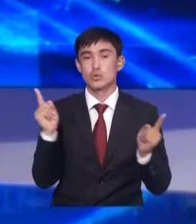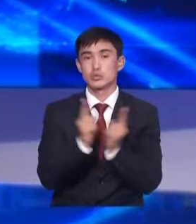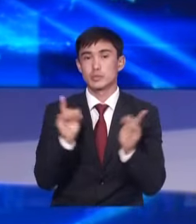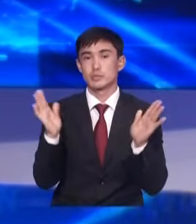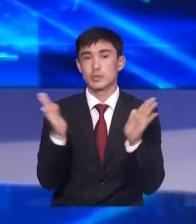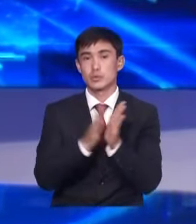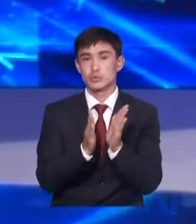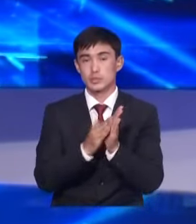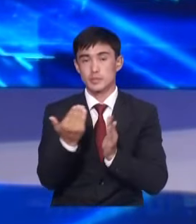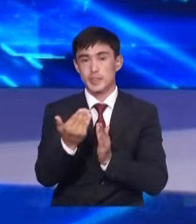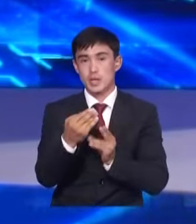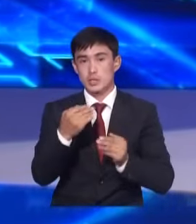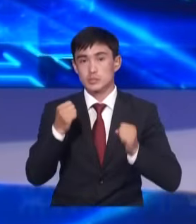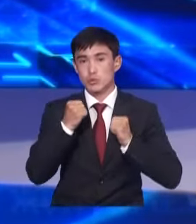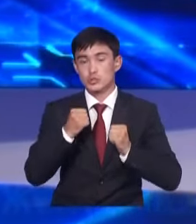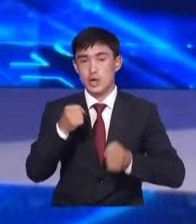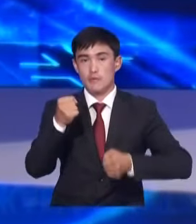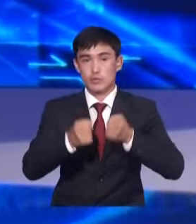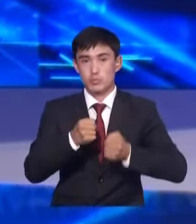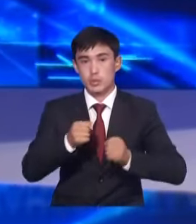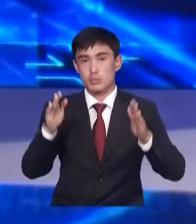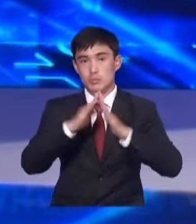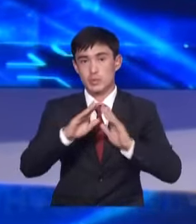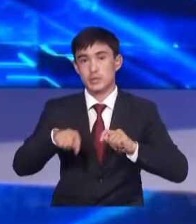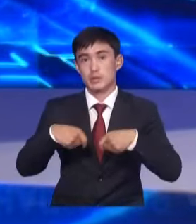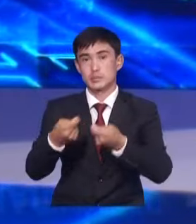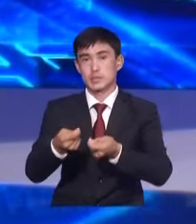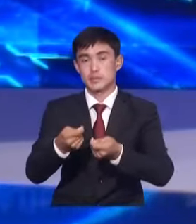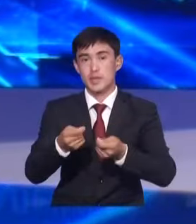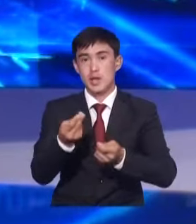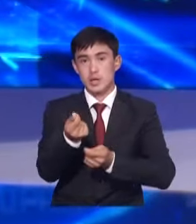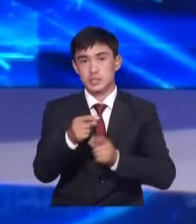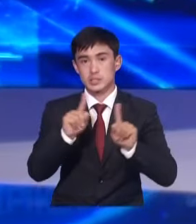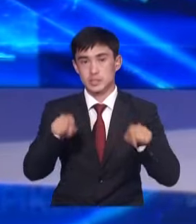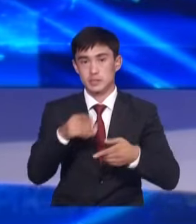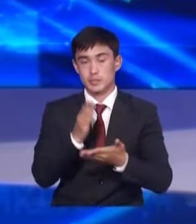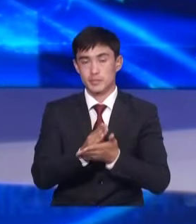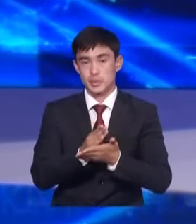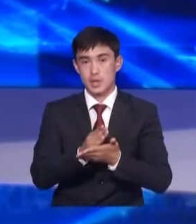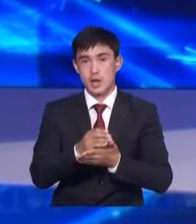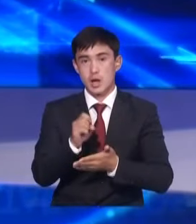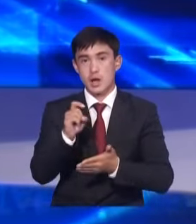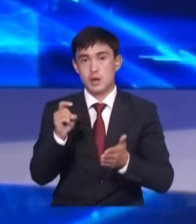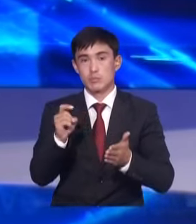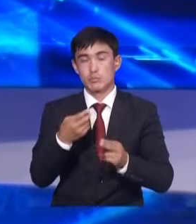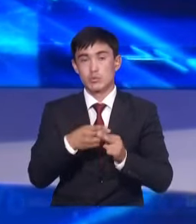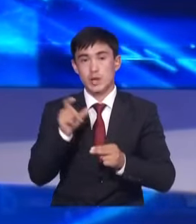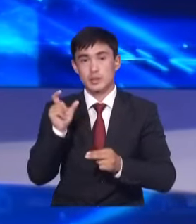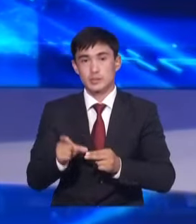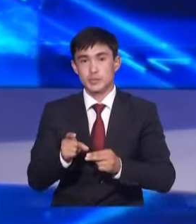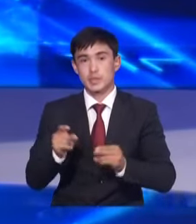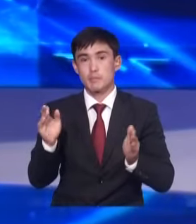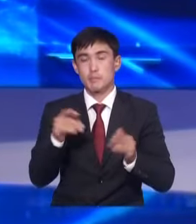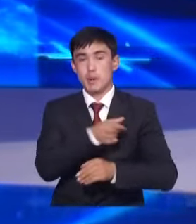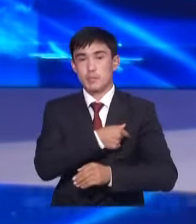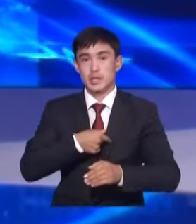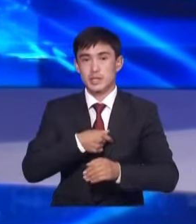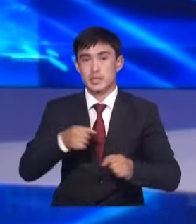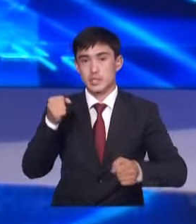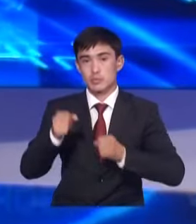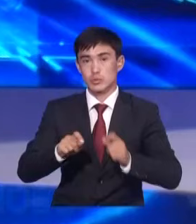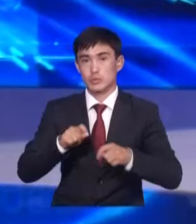қошемет көрсетті. Спортшыға автокөлікпен баспана кілтін табыстады. Қаржылай сыйлық тағы бар. Атымтай Жомарт азаматтар бапкерлеріне де